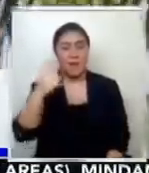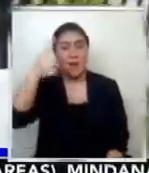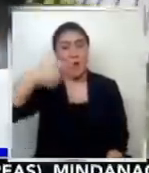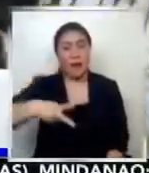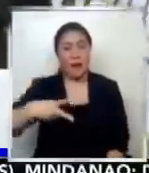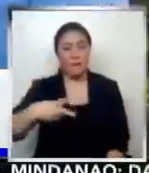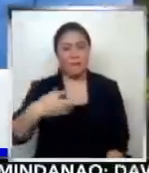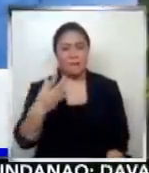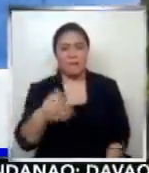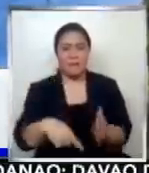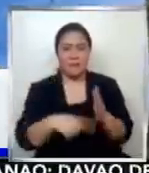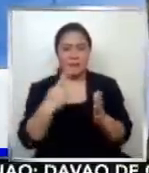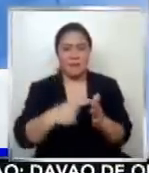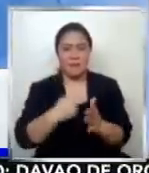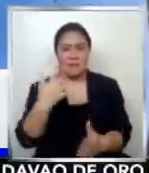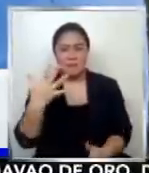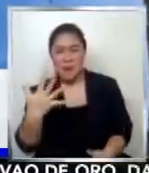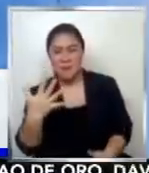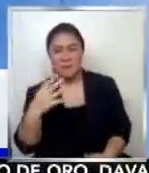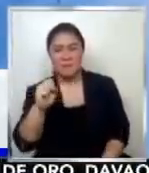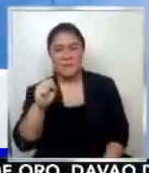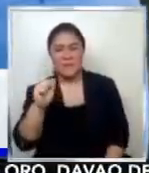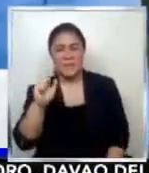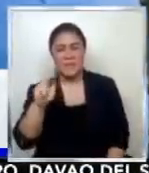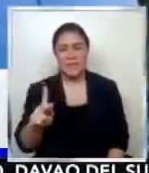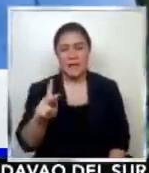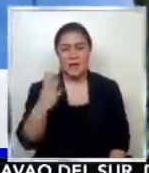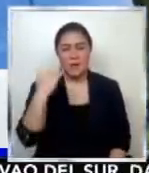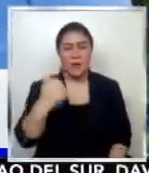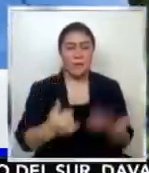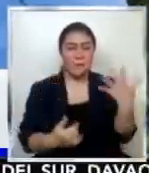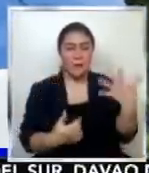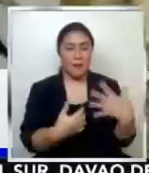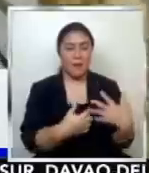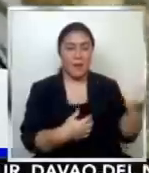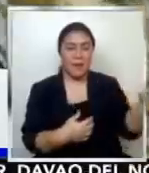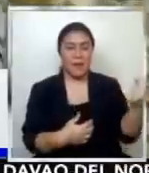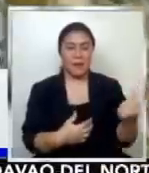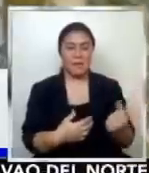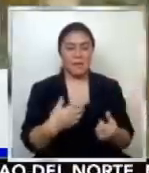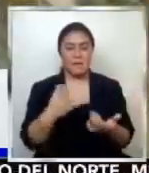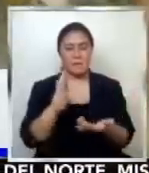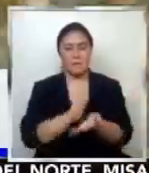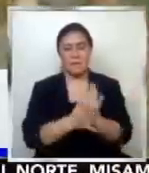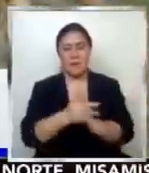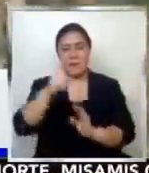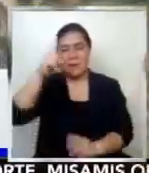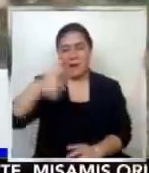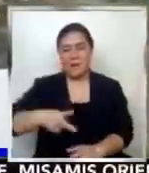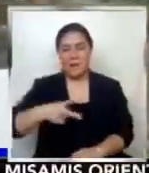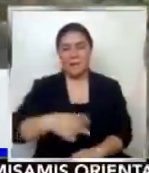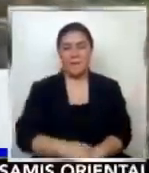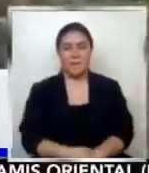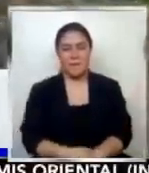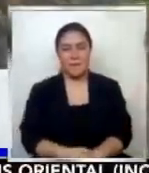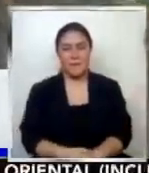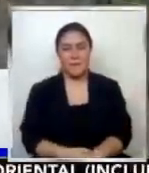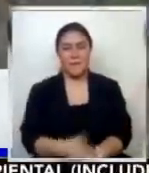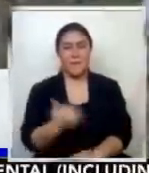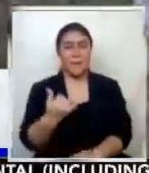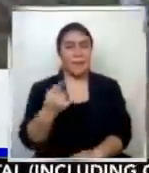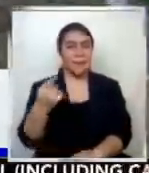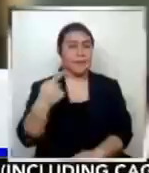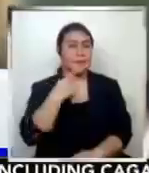na lang? Nasako, nakuha pa yung lima, wala na. Kalahati ang nababawa. Bukod sa trapping na pinapayagan sa ilalim